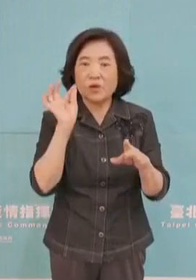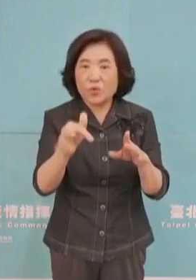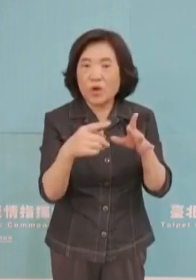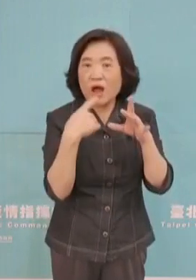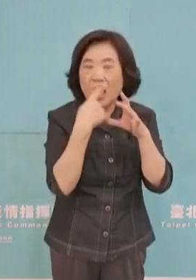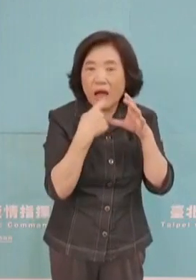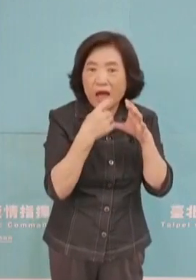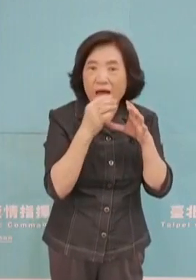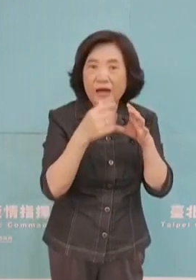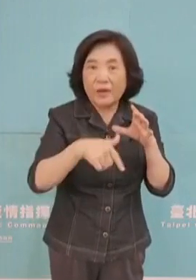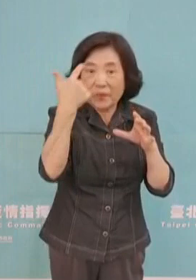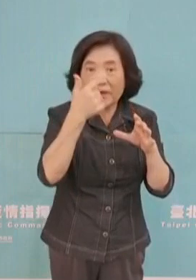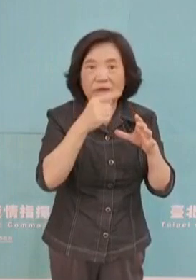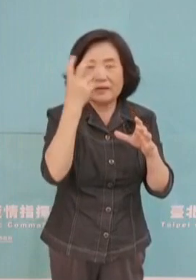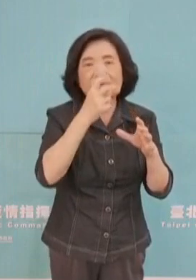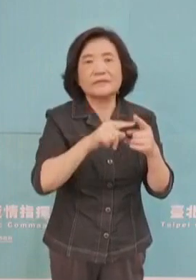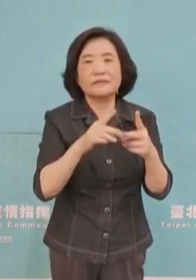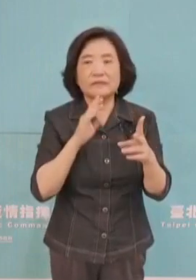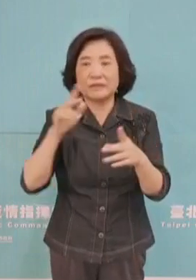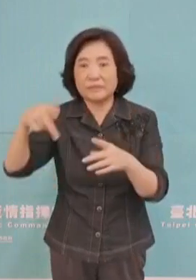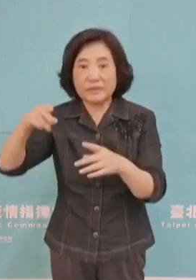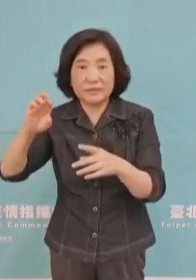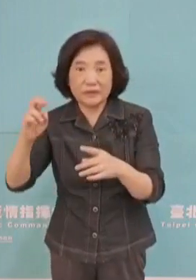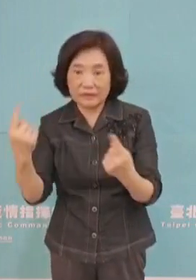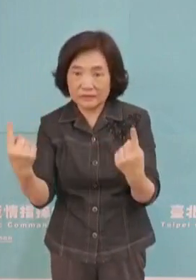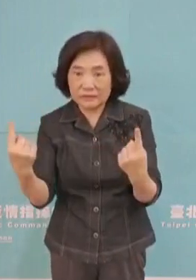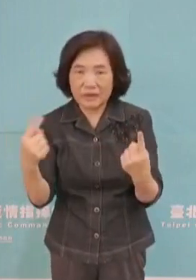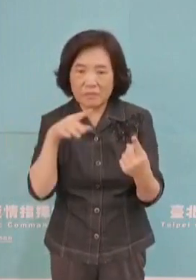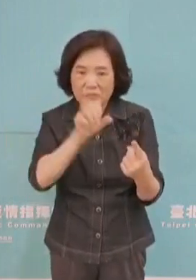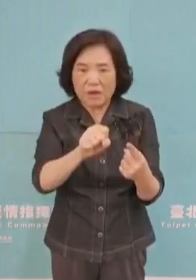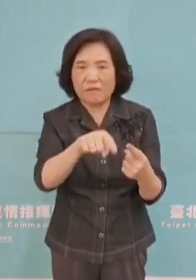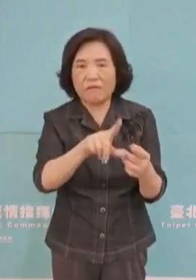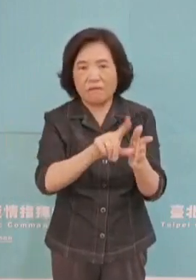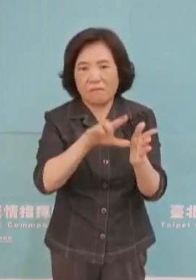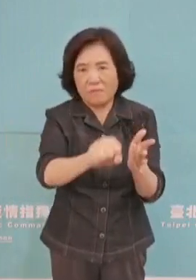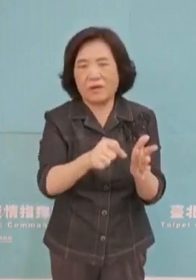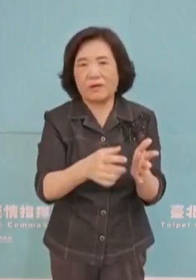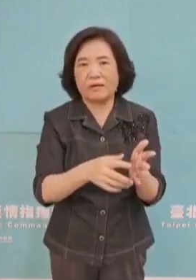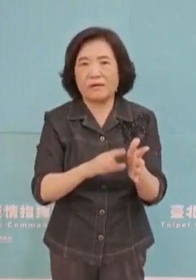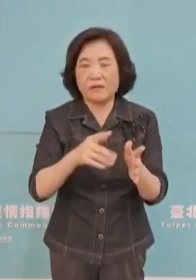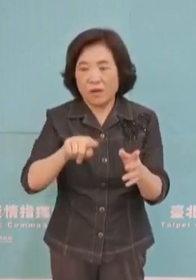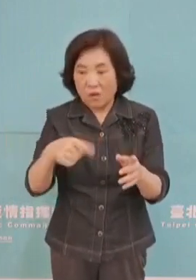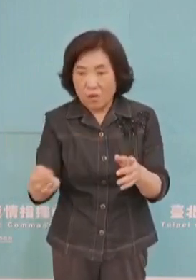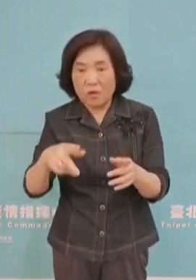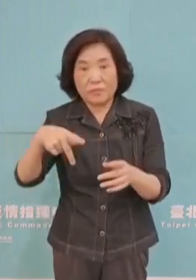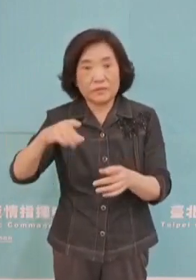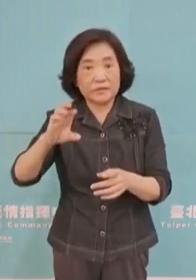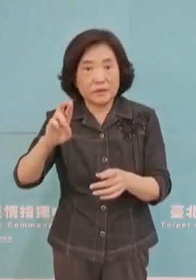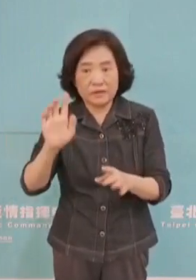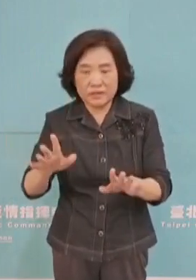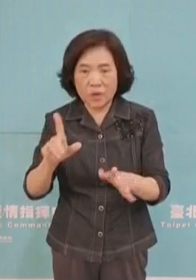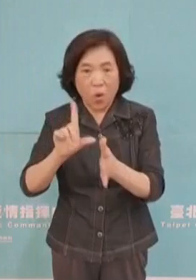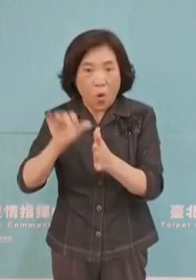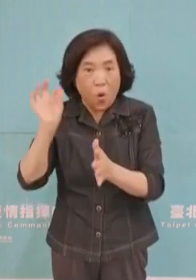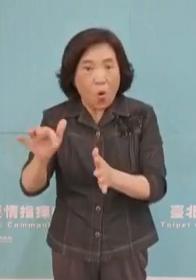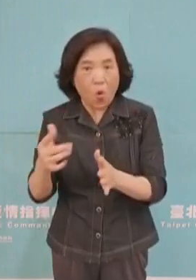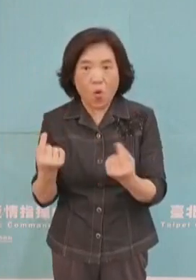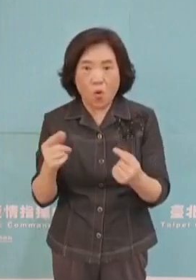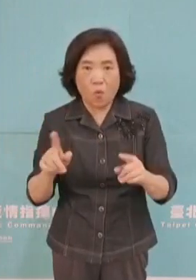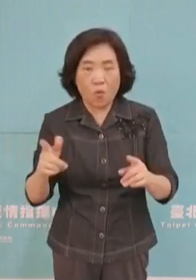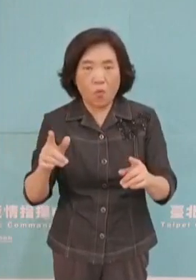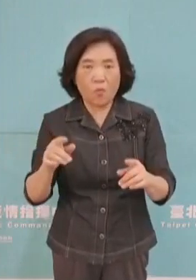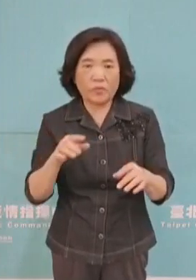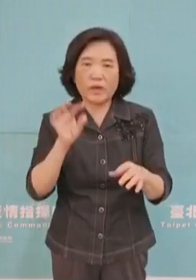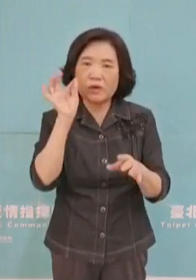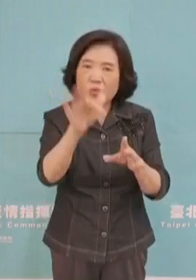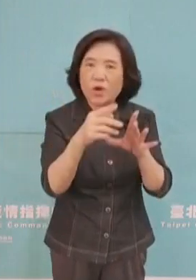PCR 更具时效性。不过最近因为整个 PCR 做的速度越来越快，你知道，我们就在考虑哈，这快